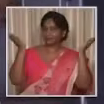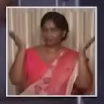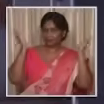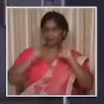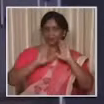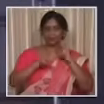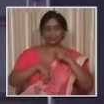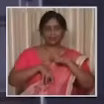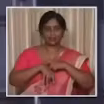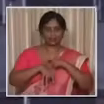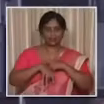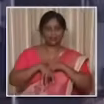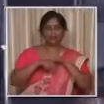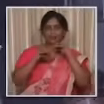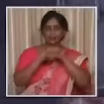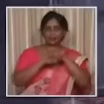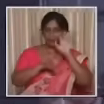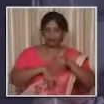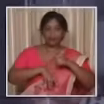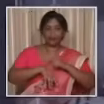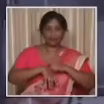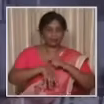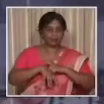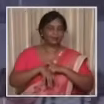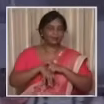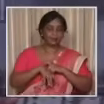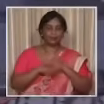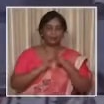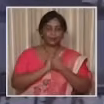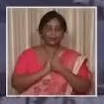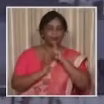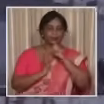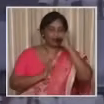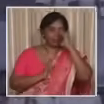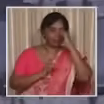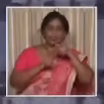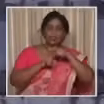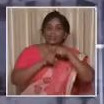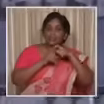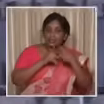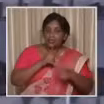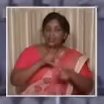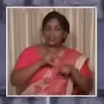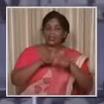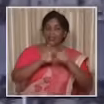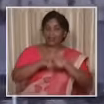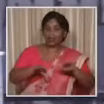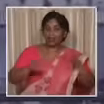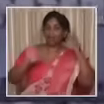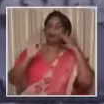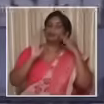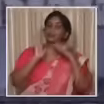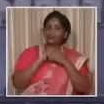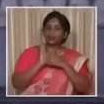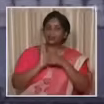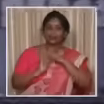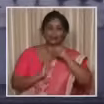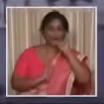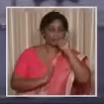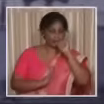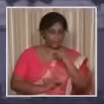මේ අවස්ථාවේ සහභාගී වී සිටින මොහොතක ගරු කථානායකතුමනි ආබාධිත ප්‍රජාව වෙනුවෙන් ඇත්ත